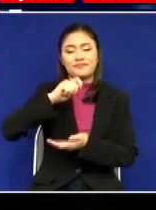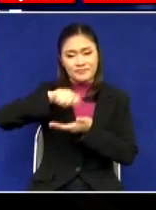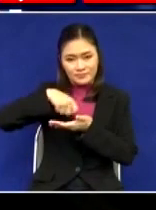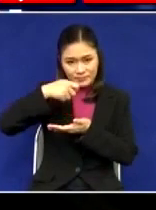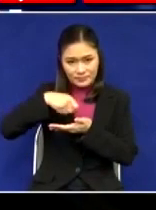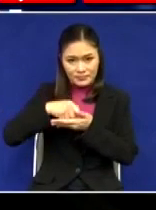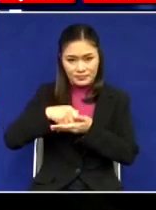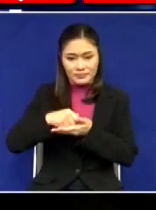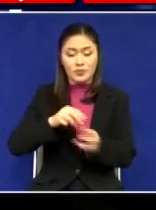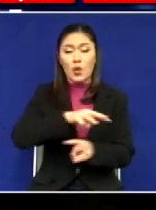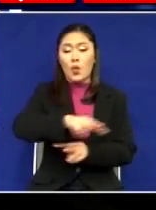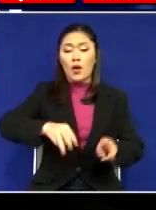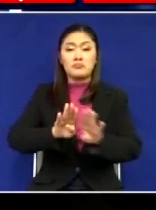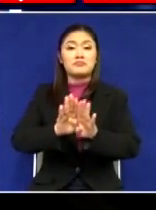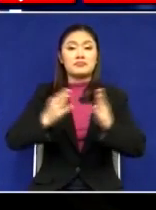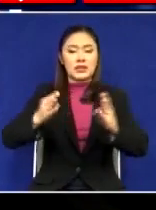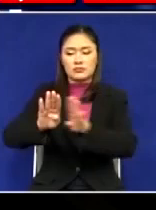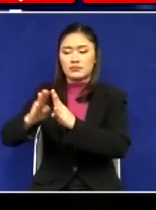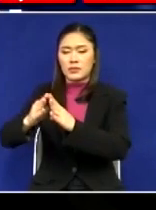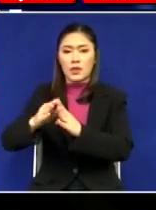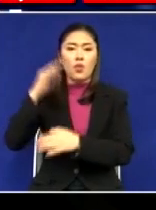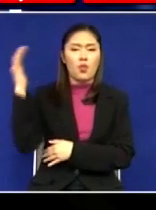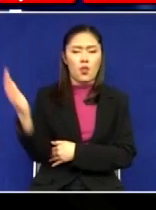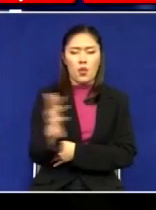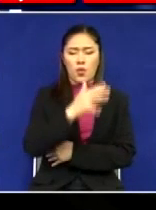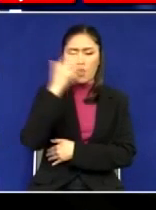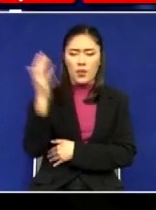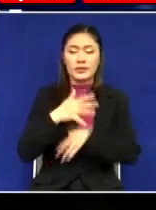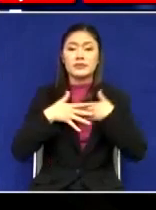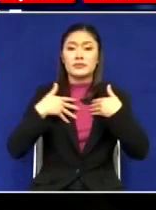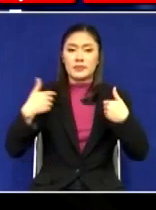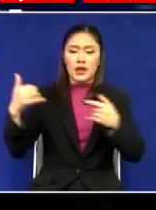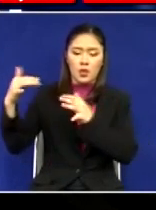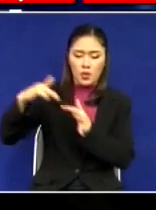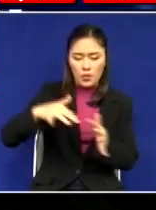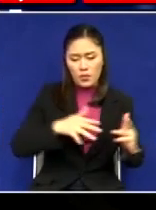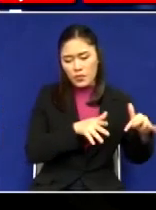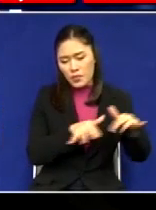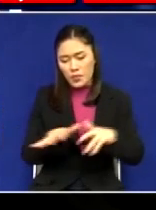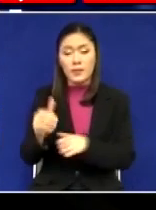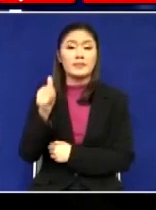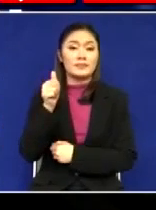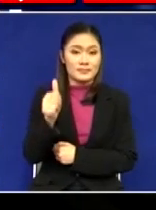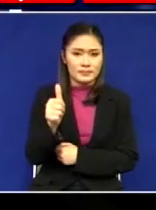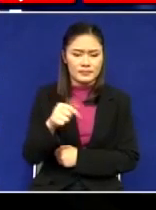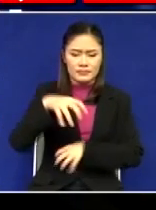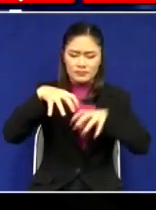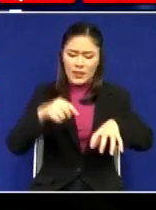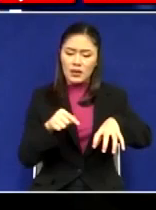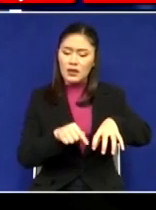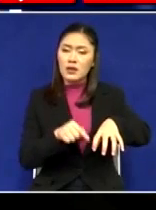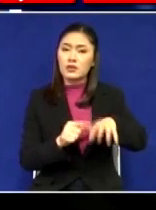ที่เป็นสถานที่เปิดลมโกรกนะครับอากาศถ่ายเทได้อย่างสะดวกนะครับอะไรเป็นสถานที่ตัวอย่าง